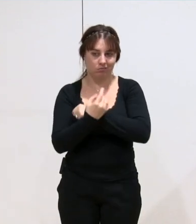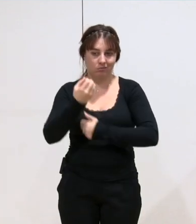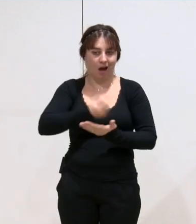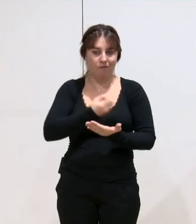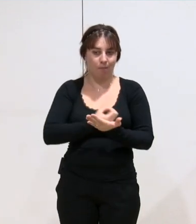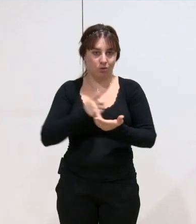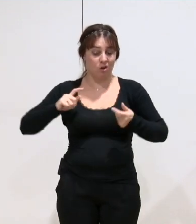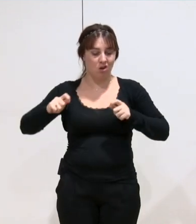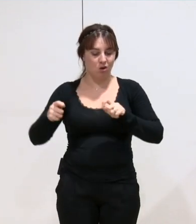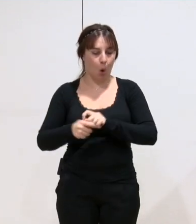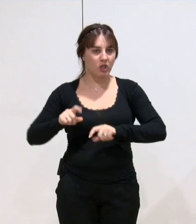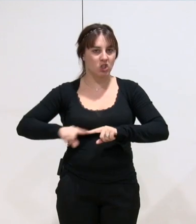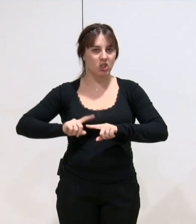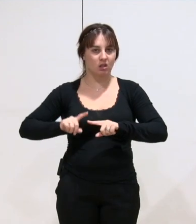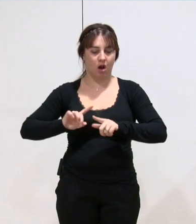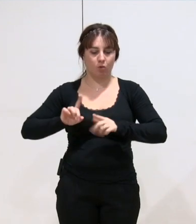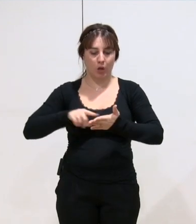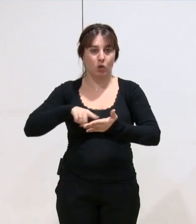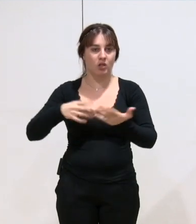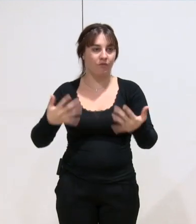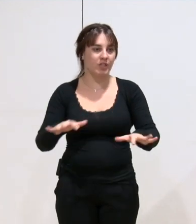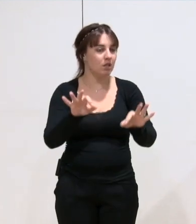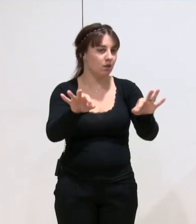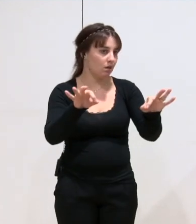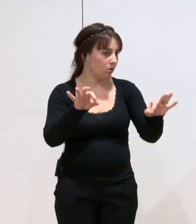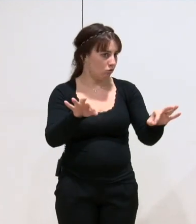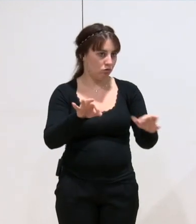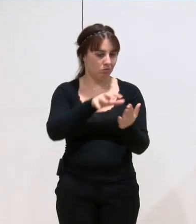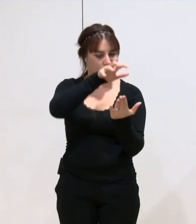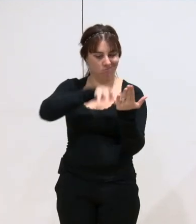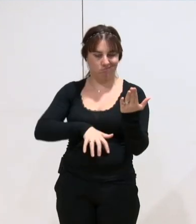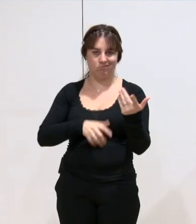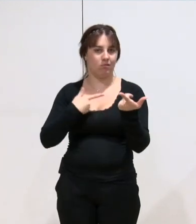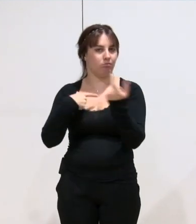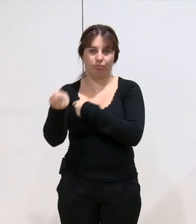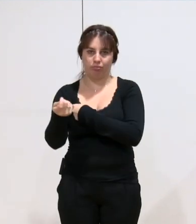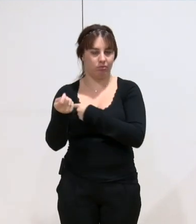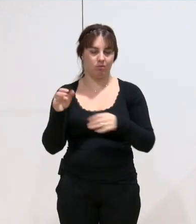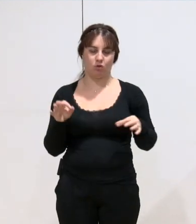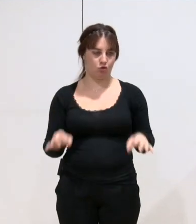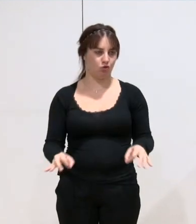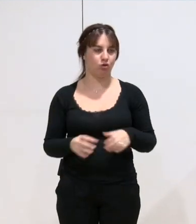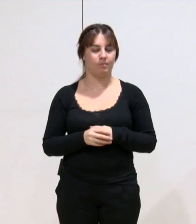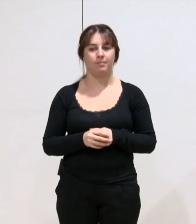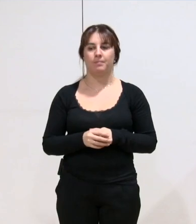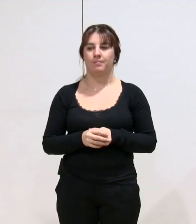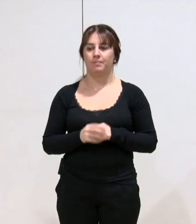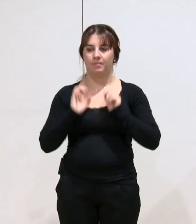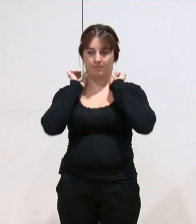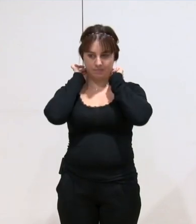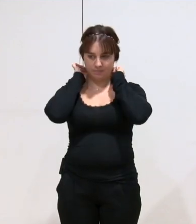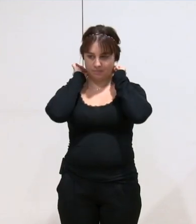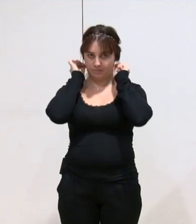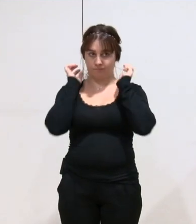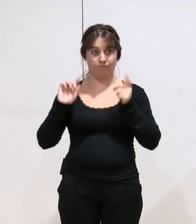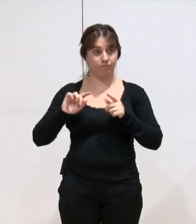été corrigée, et donc effectivement la note n'était pas en relation avec avec la délibération, mais